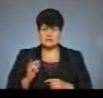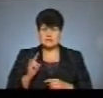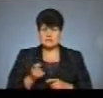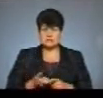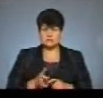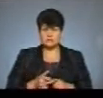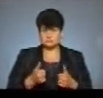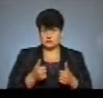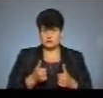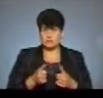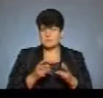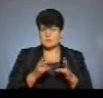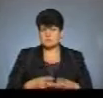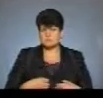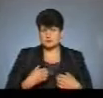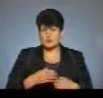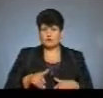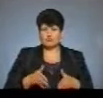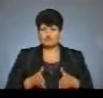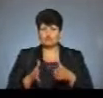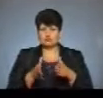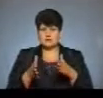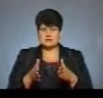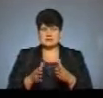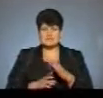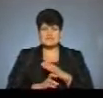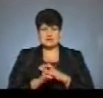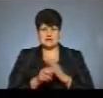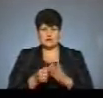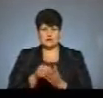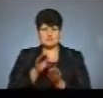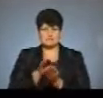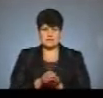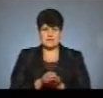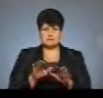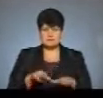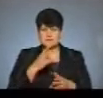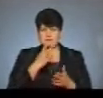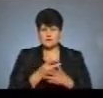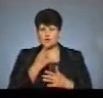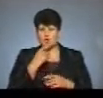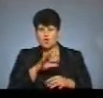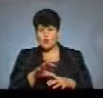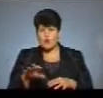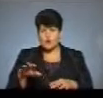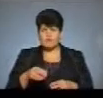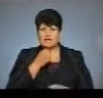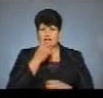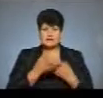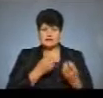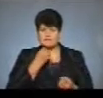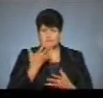дуже страшна. Вулиця, де вбили дівчину, веде від місцевої церкви до цвинтаря. На місці видно сліди крові, а також квіти, які, за